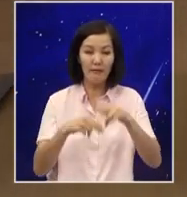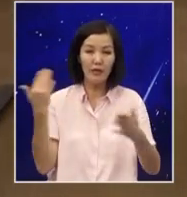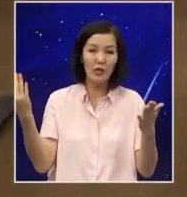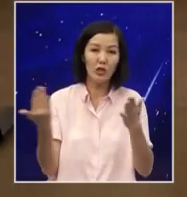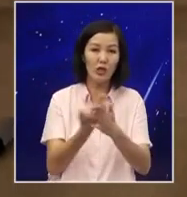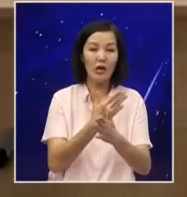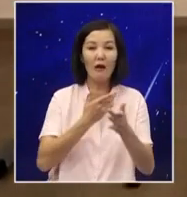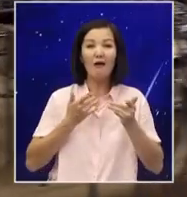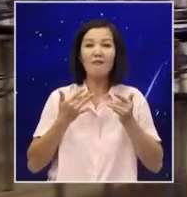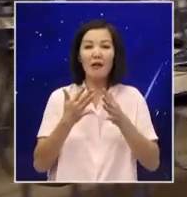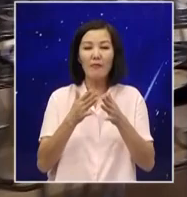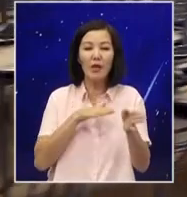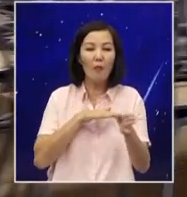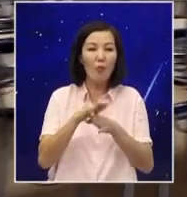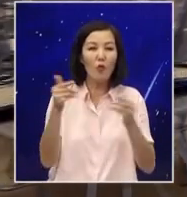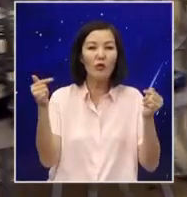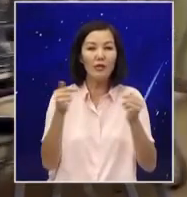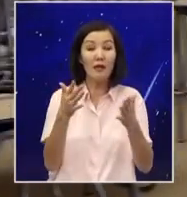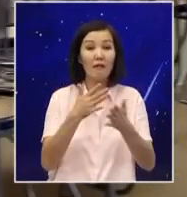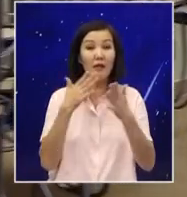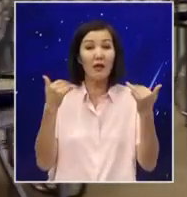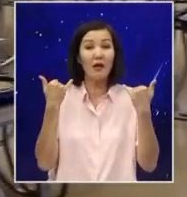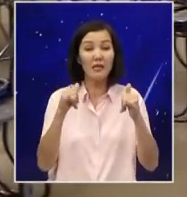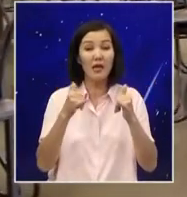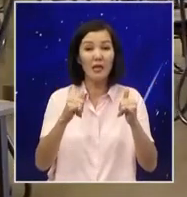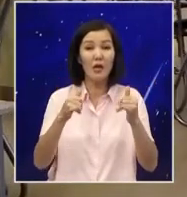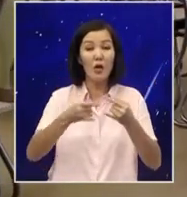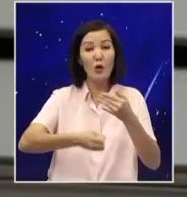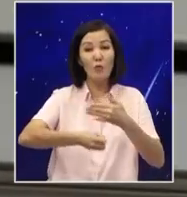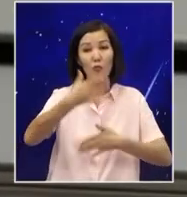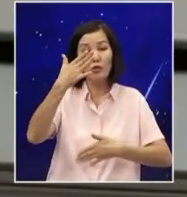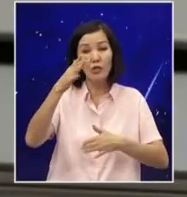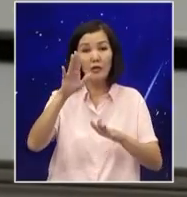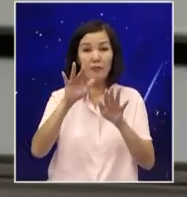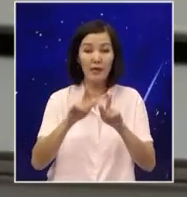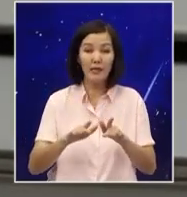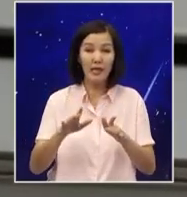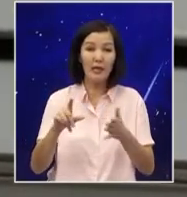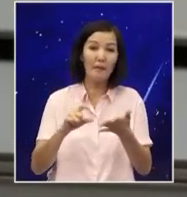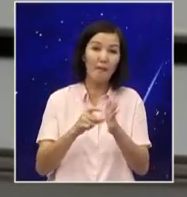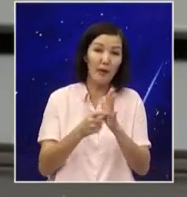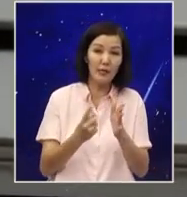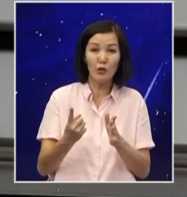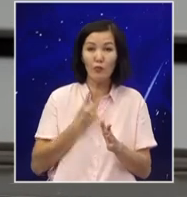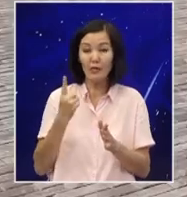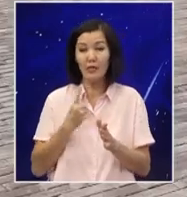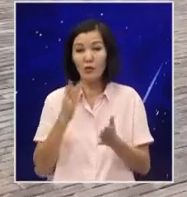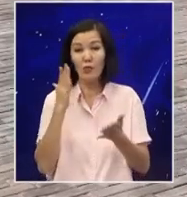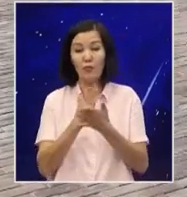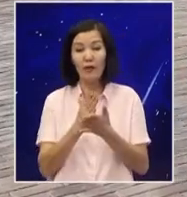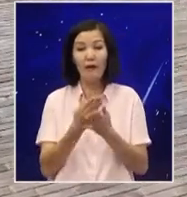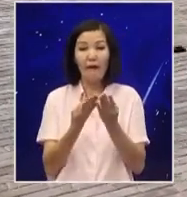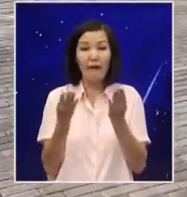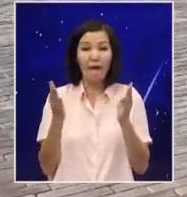заманауи талаптарға толық сай. Кең асхана, мультимедиалық сыныптар, еңбек шеберлік сыныптары қарастырылған. Карантин жағдайына